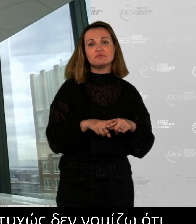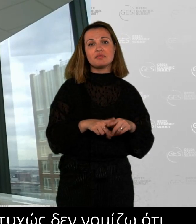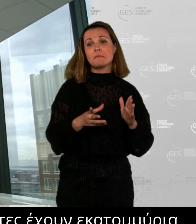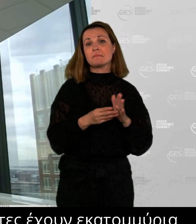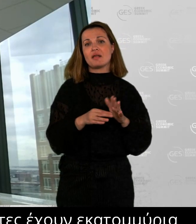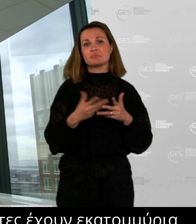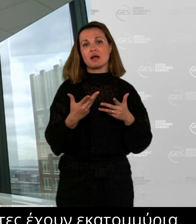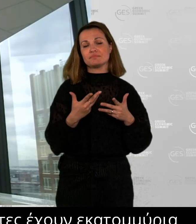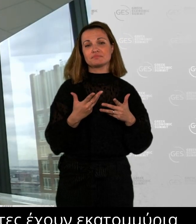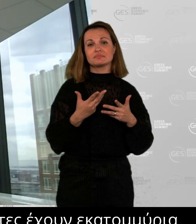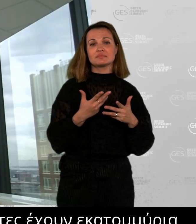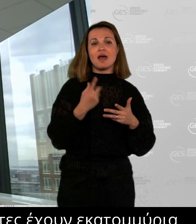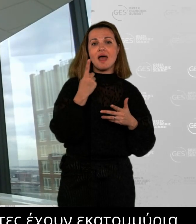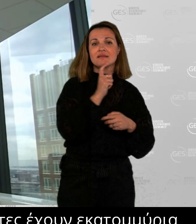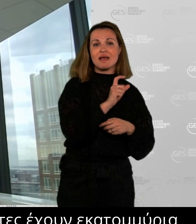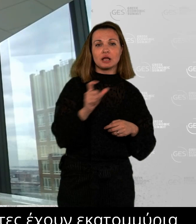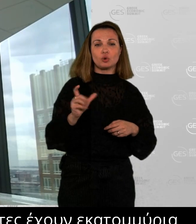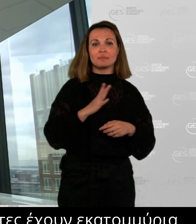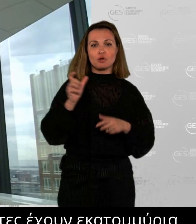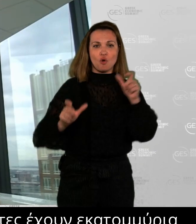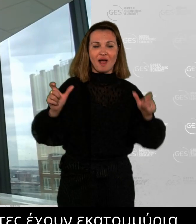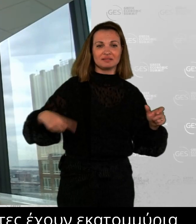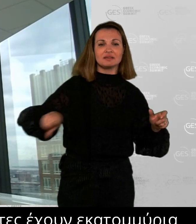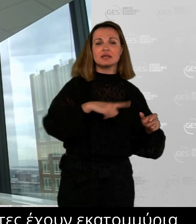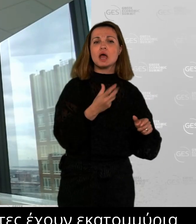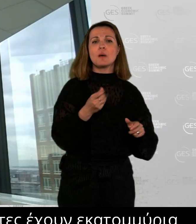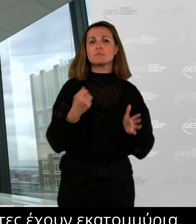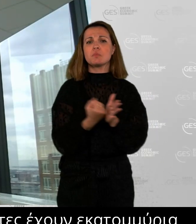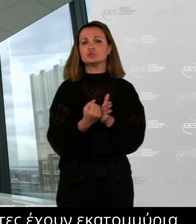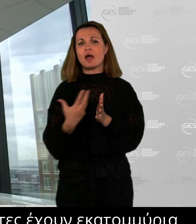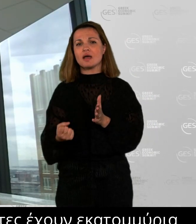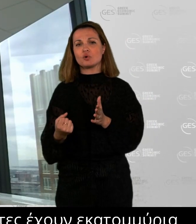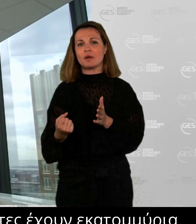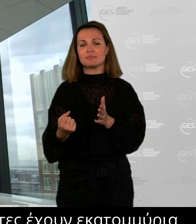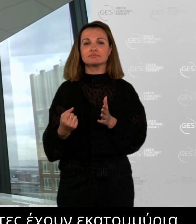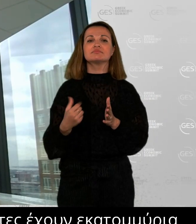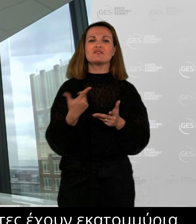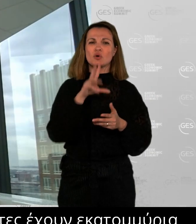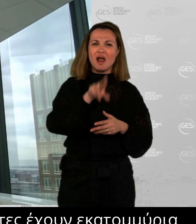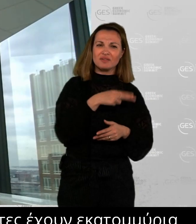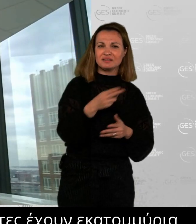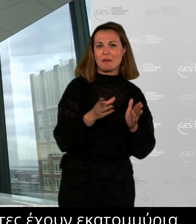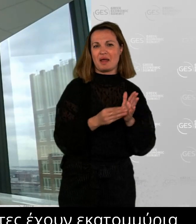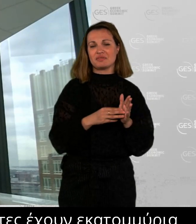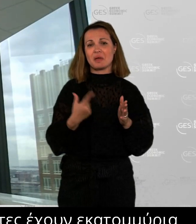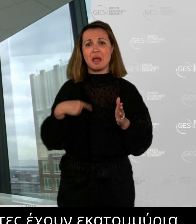η Ελβετία, η Ιαπωνία κτλ. Εμείς είμαστε όχι ουραγοί, πίσω και ουραγοί. Οπότε νομίζω ότι